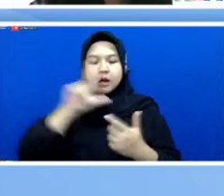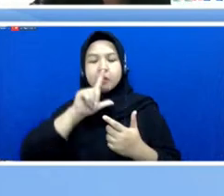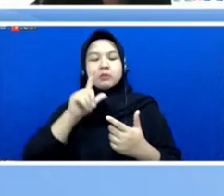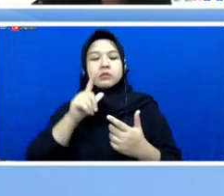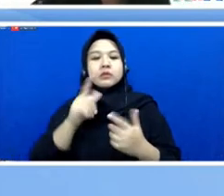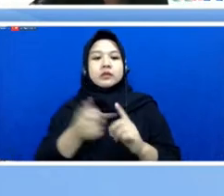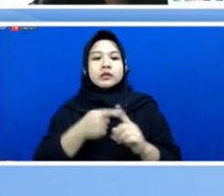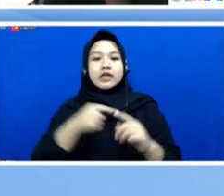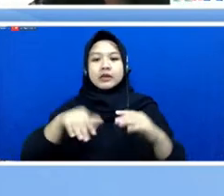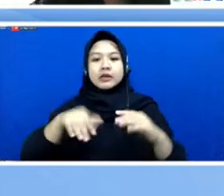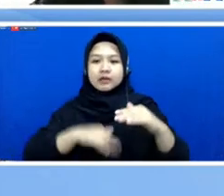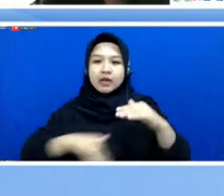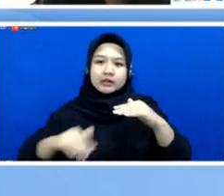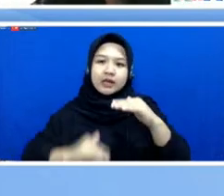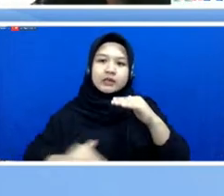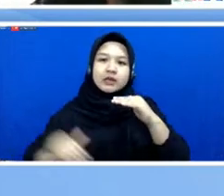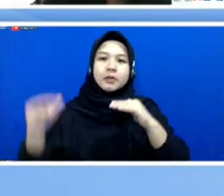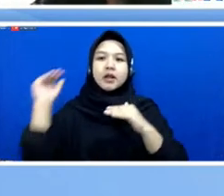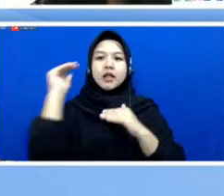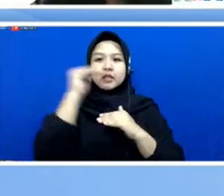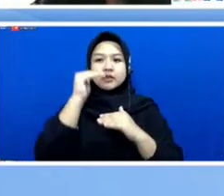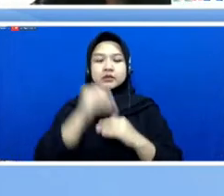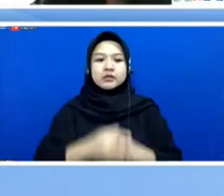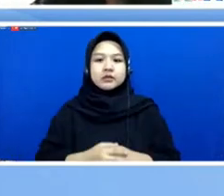sampai dengan ke hilir. Next.